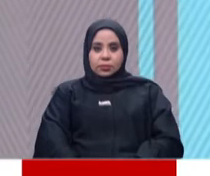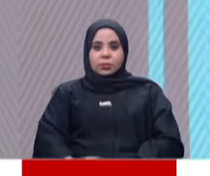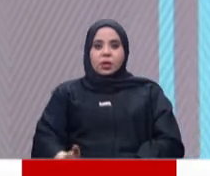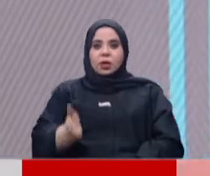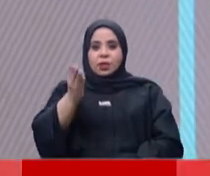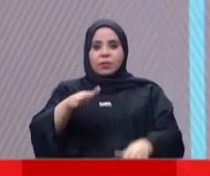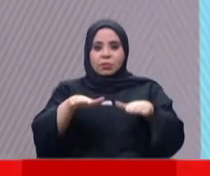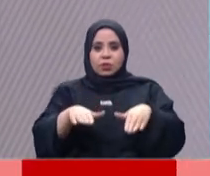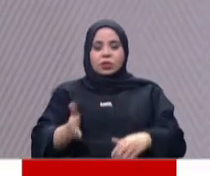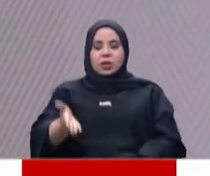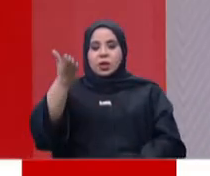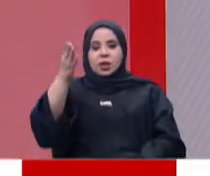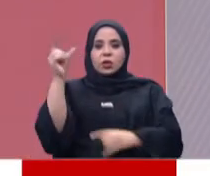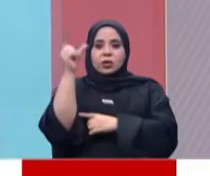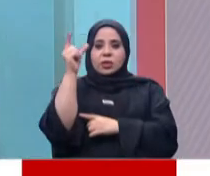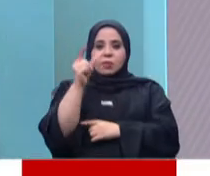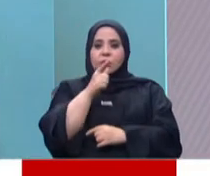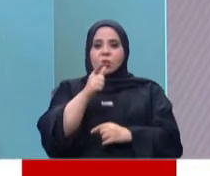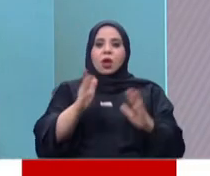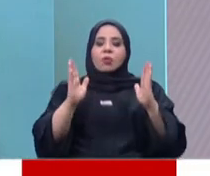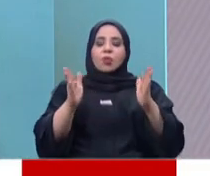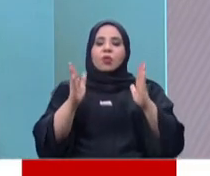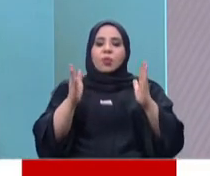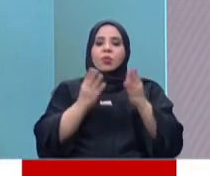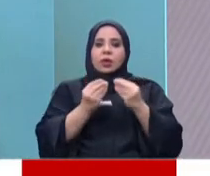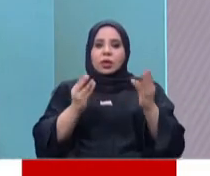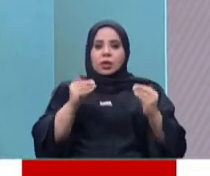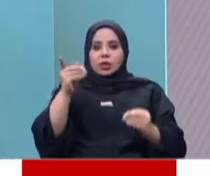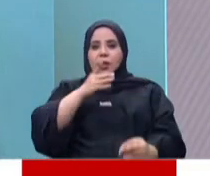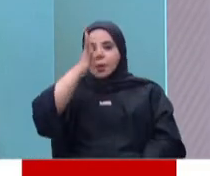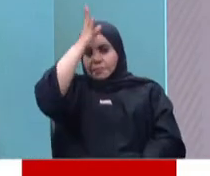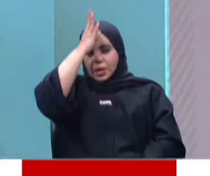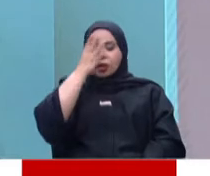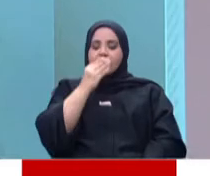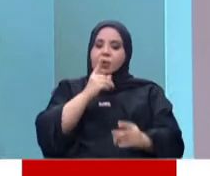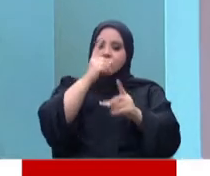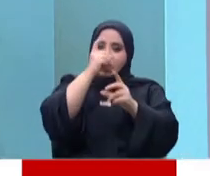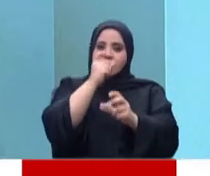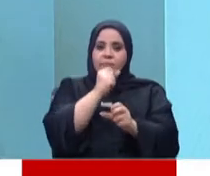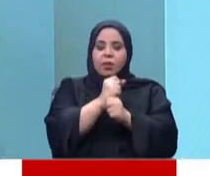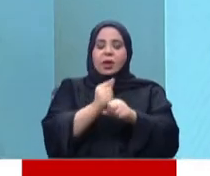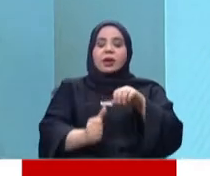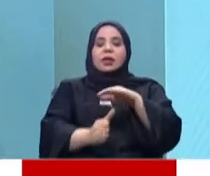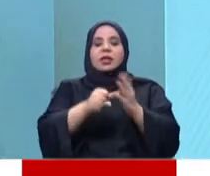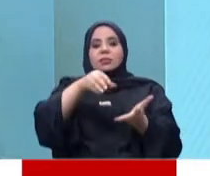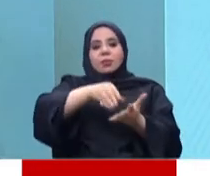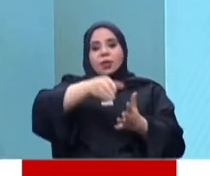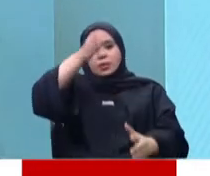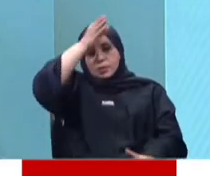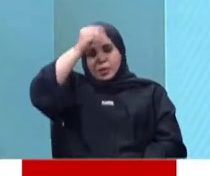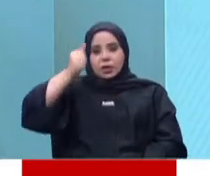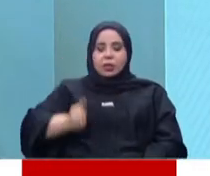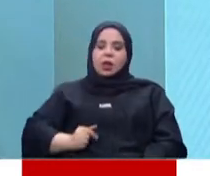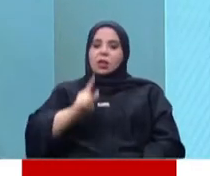رفع المجلس الأعلى للشؤون الإسلامية أسماء آيات التهاني والتبريكات إلى مقام حضرة صاحب الجلالة الملك حمد بن عيسى الخليفة عاهل